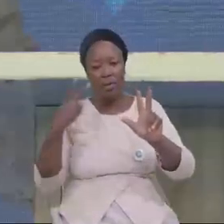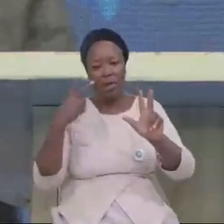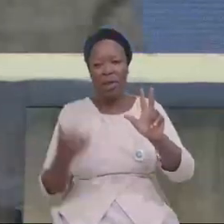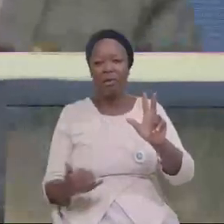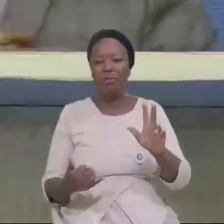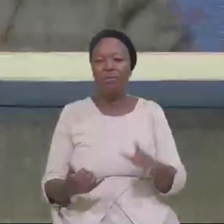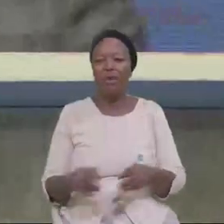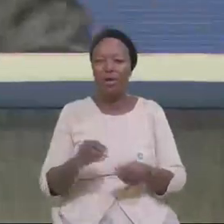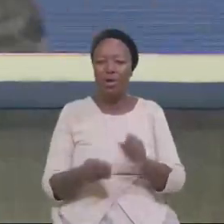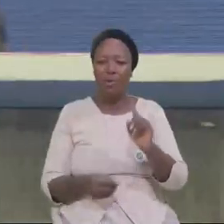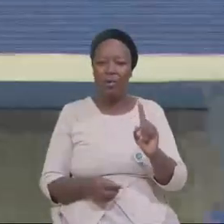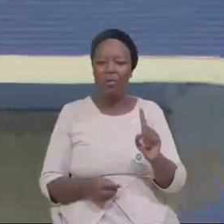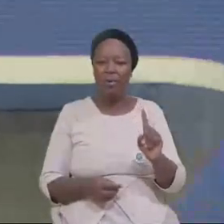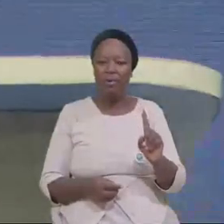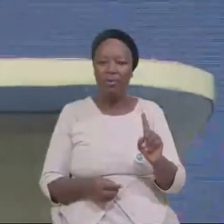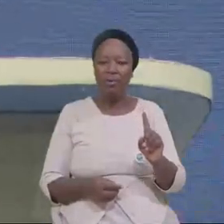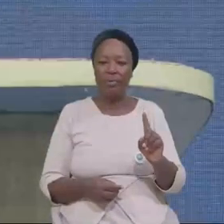considérer. Premièrement,